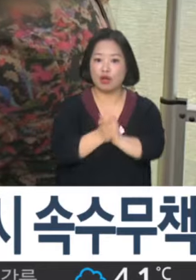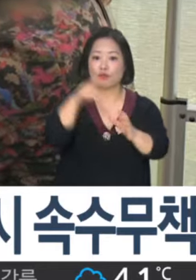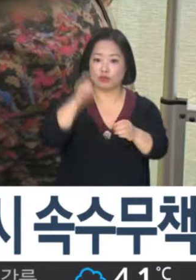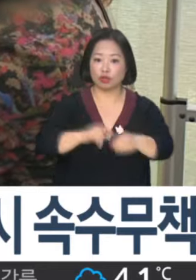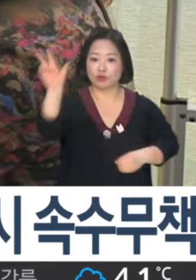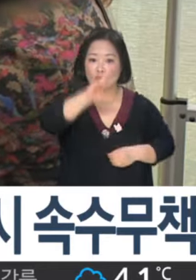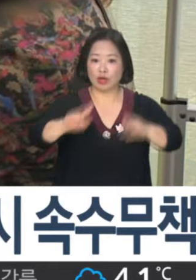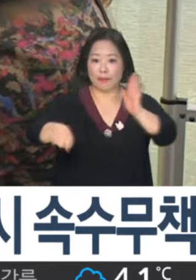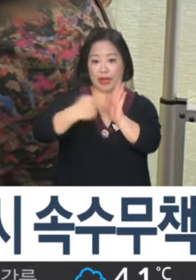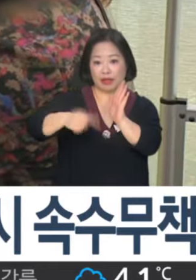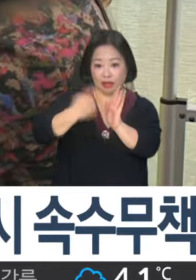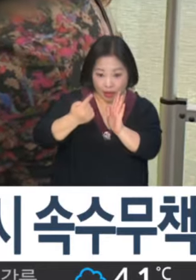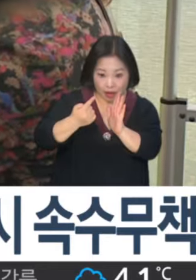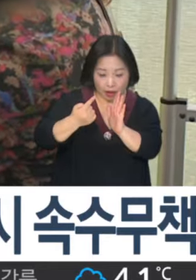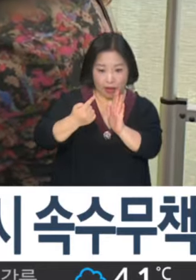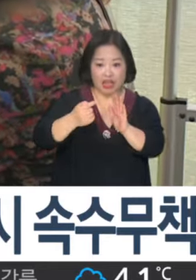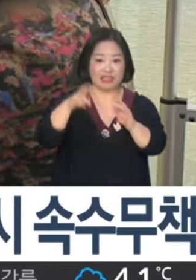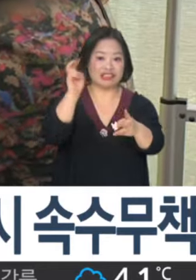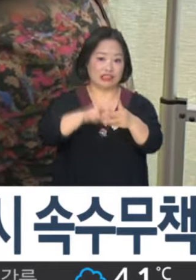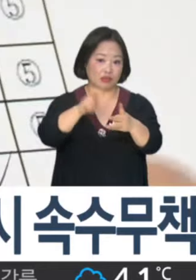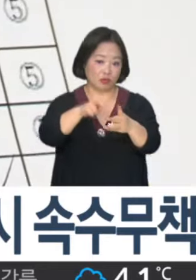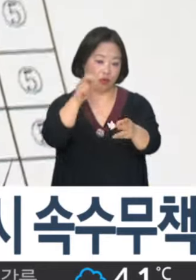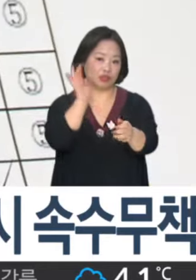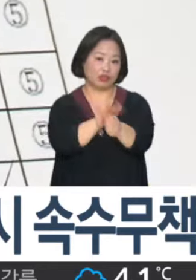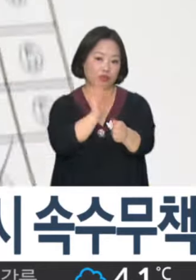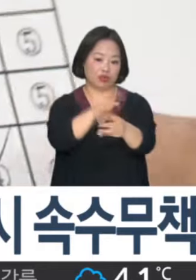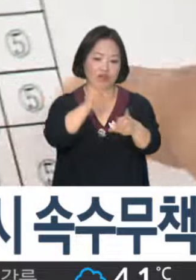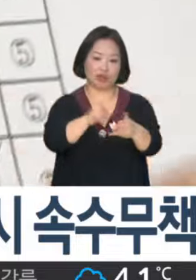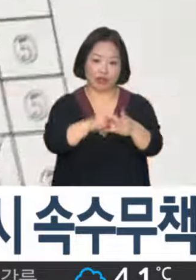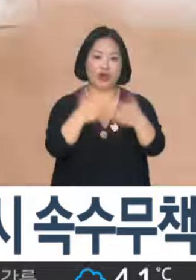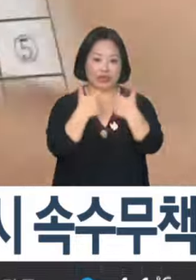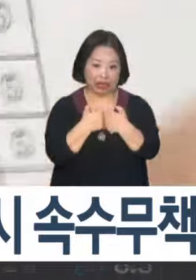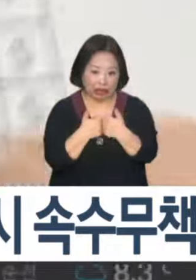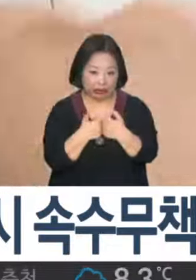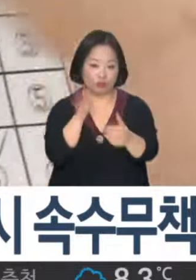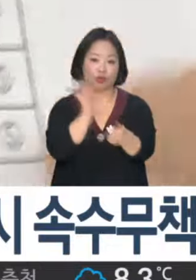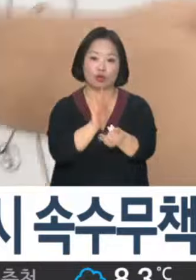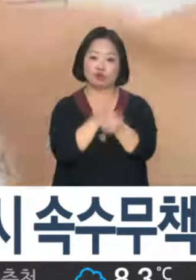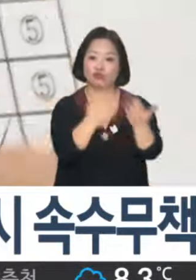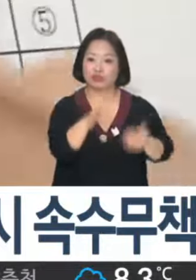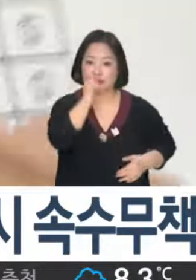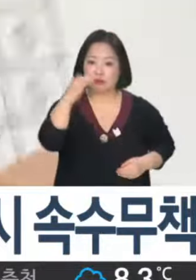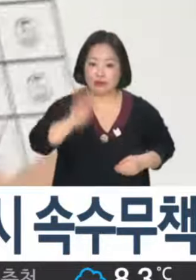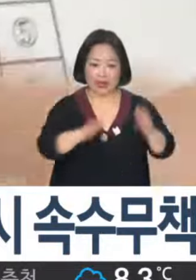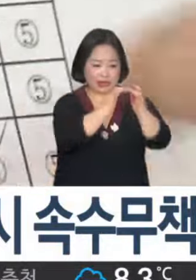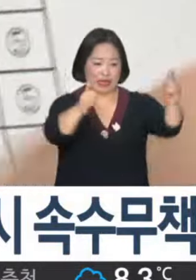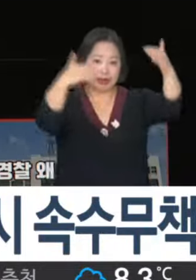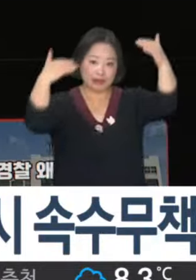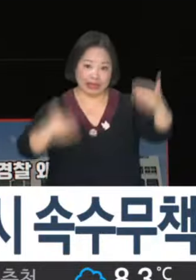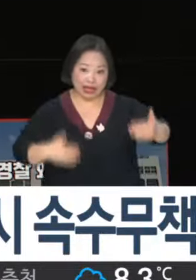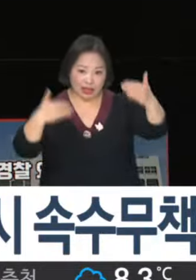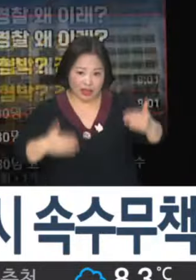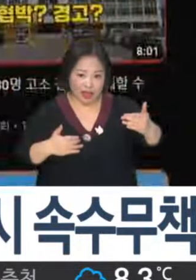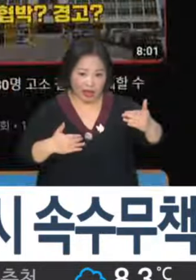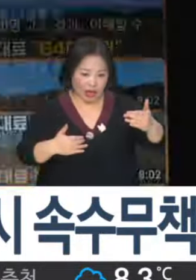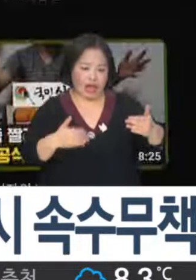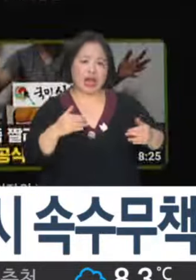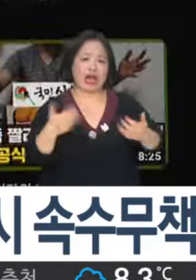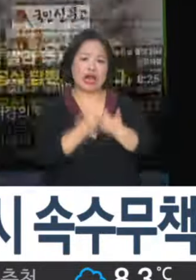100여곳이 넘는 귀농귀촌 지원센터를 운영해 상담 등을 제공 중이지만 사람과 사람 사이에 불거지는 실제 문제